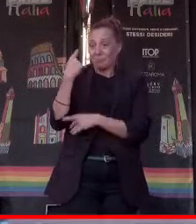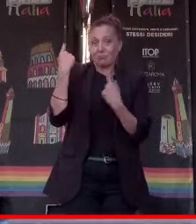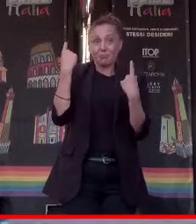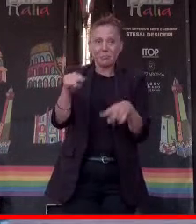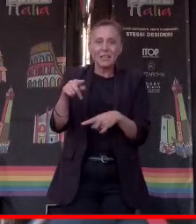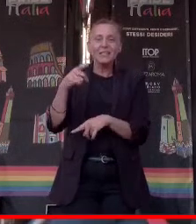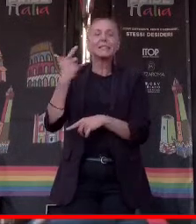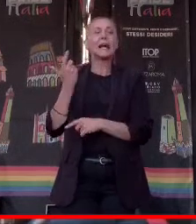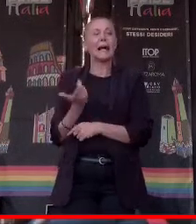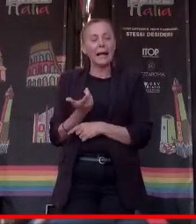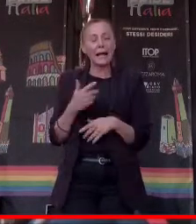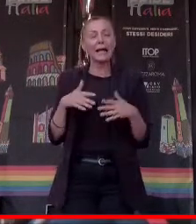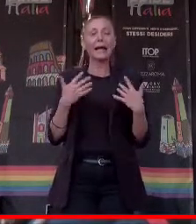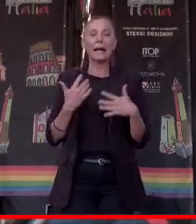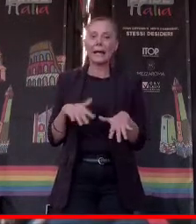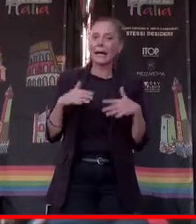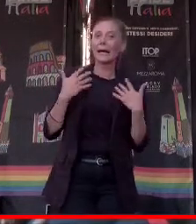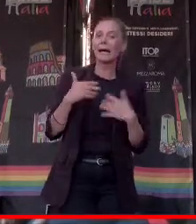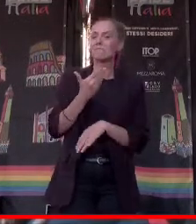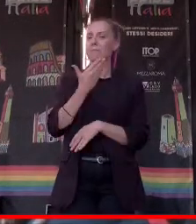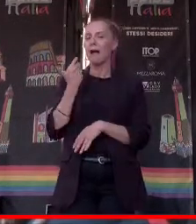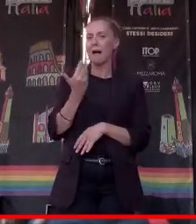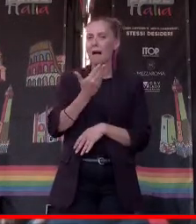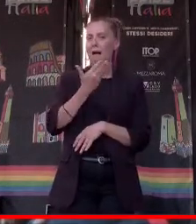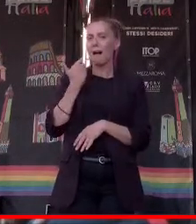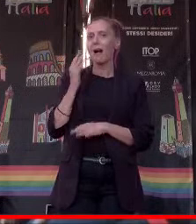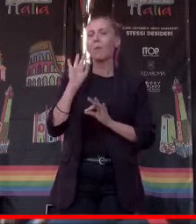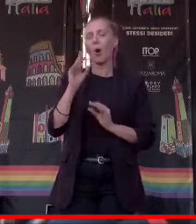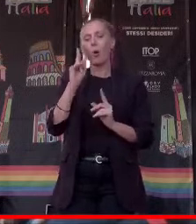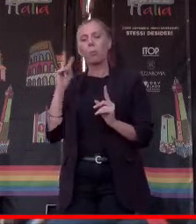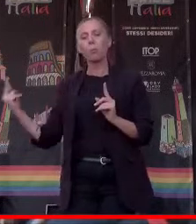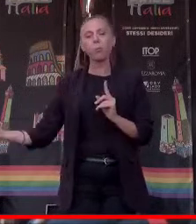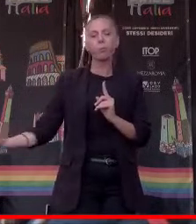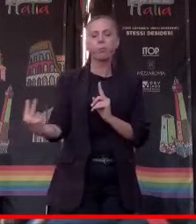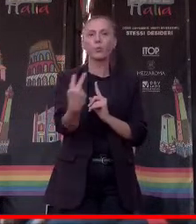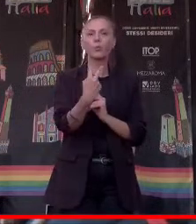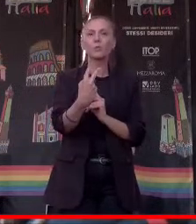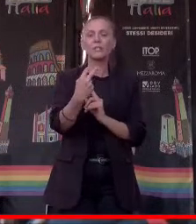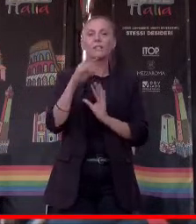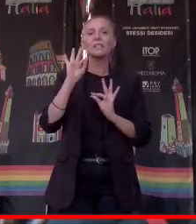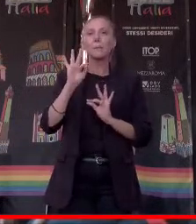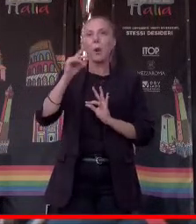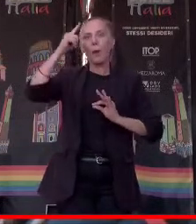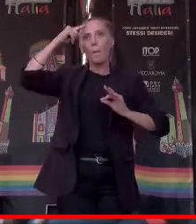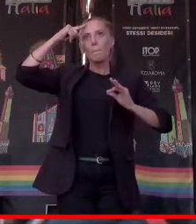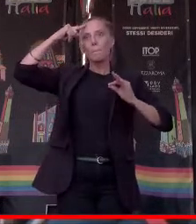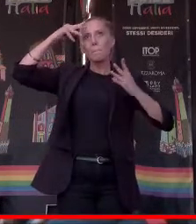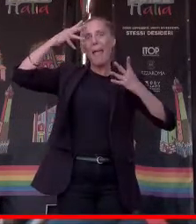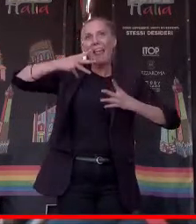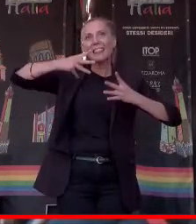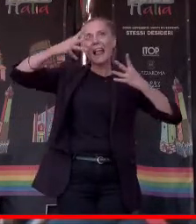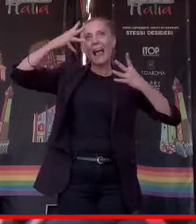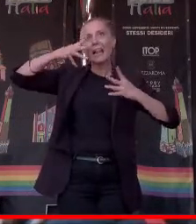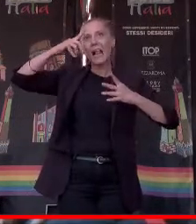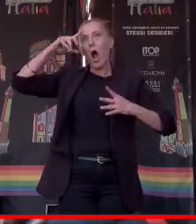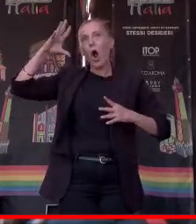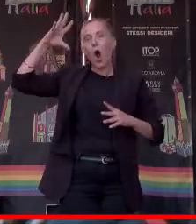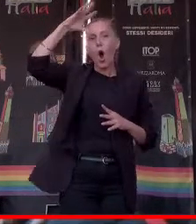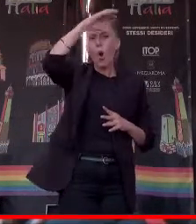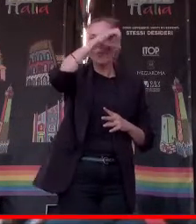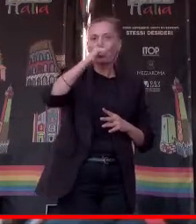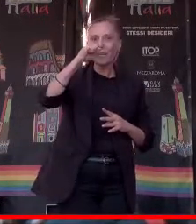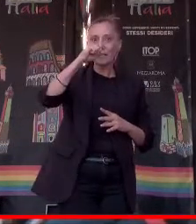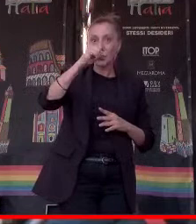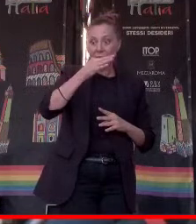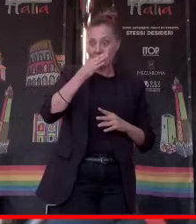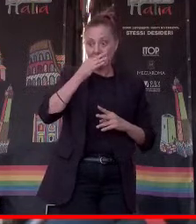noi manca ancora molto da un punto di vista di testa, no? Cioè di comprensione. Che non c'è solo la